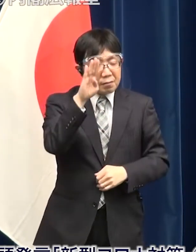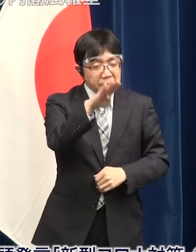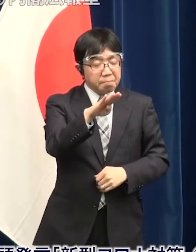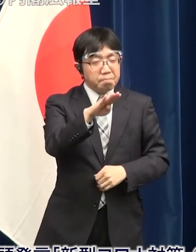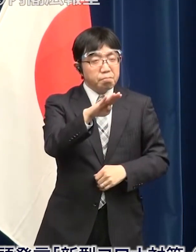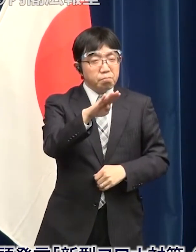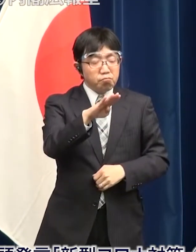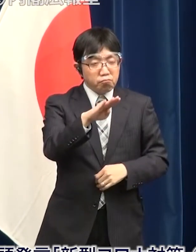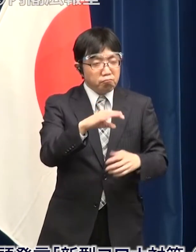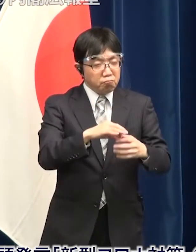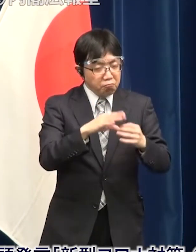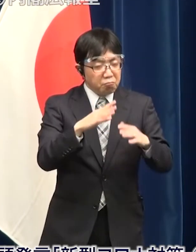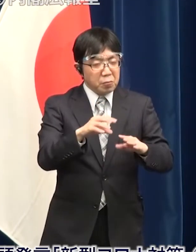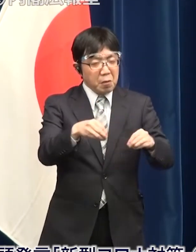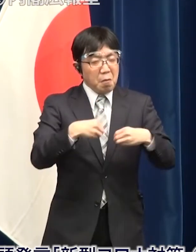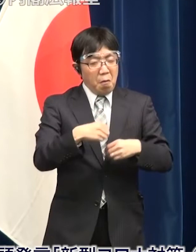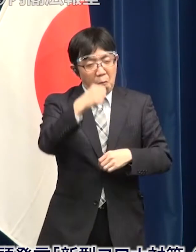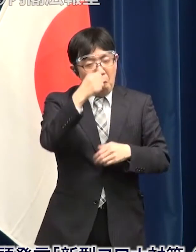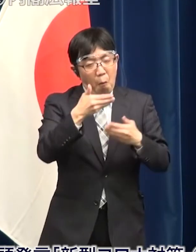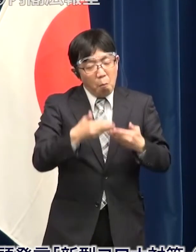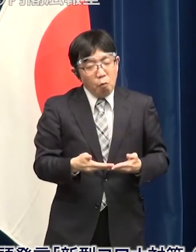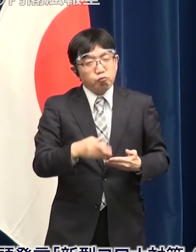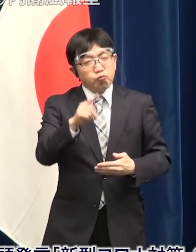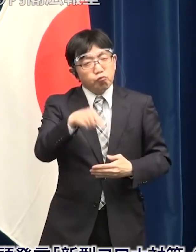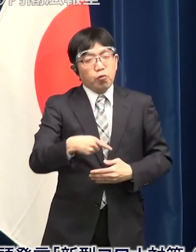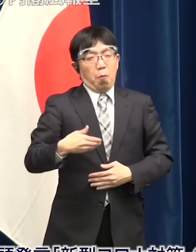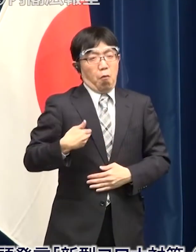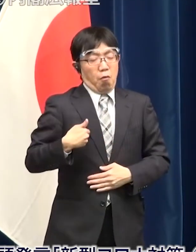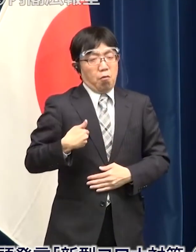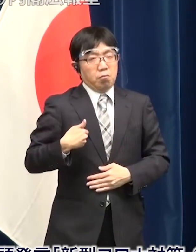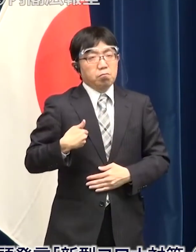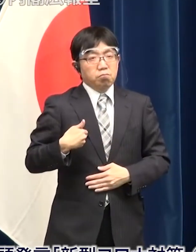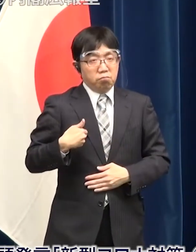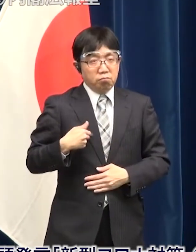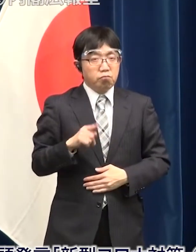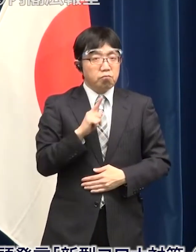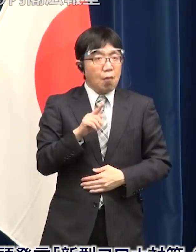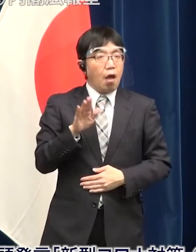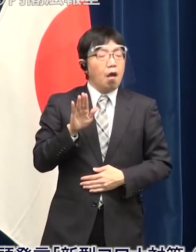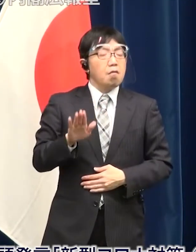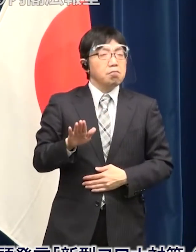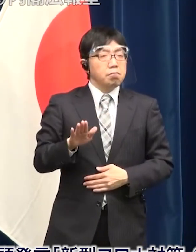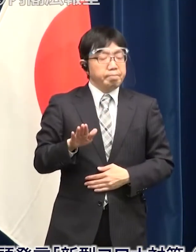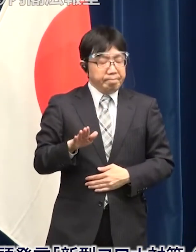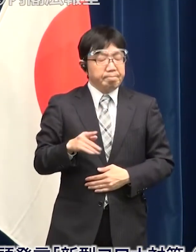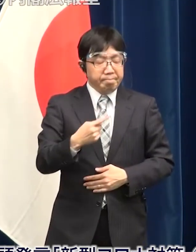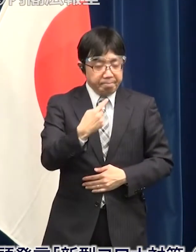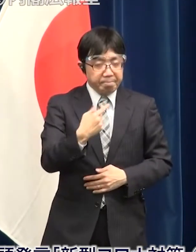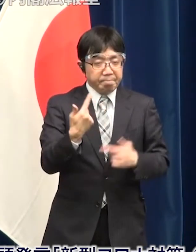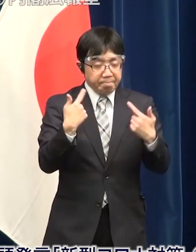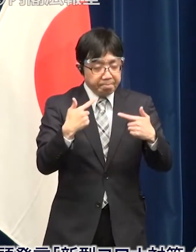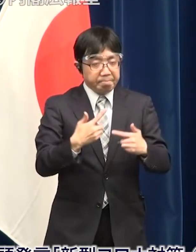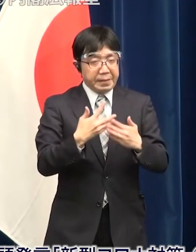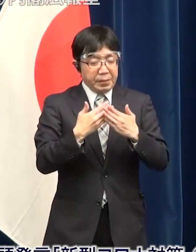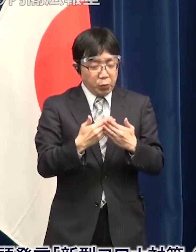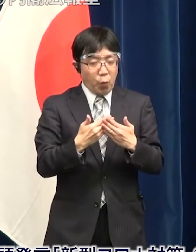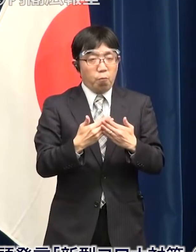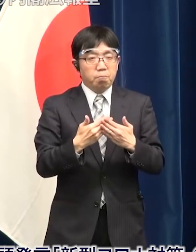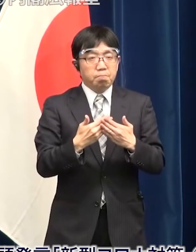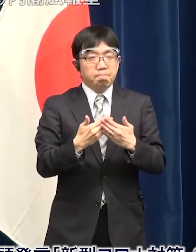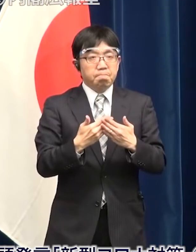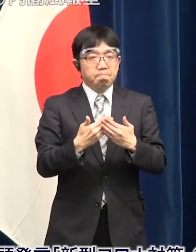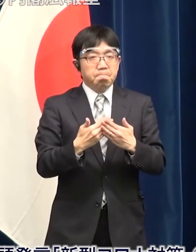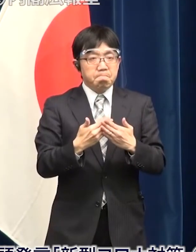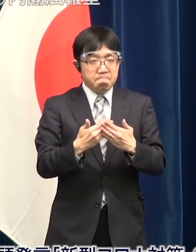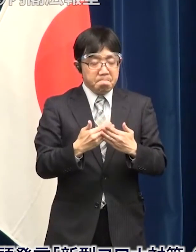警戒感を緩めることなく最大限の緊張感を持って対応してまいります